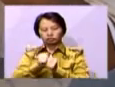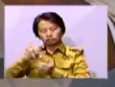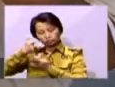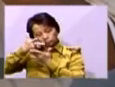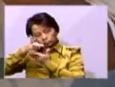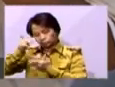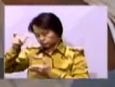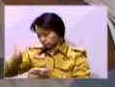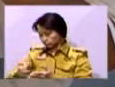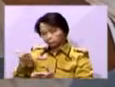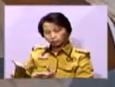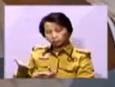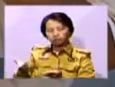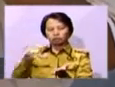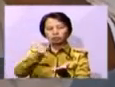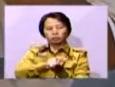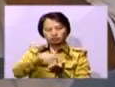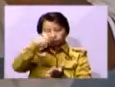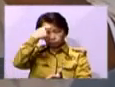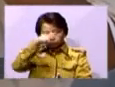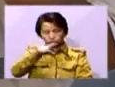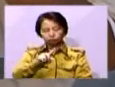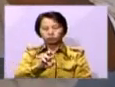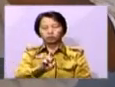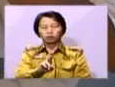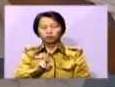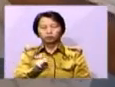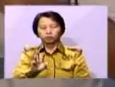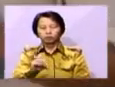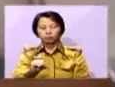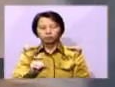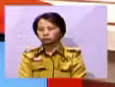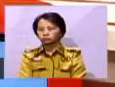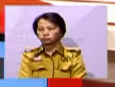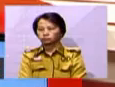jurukamera Abdul Halim Mamat Yusof melaporkan untuk berita RTM.